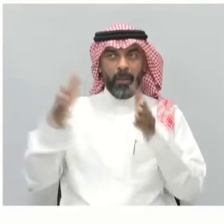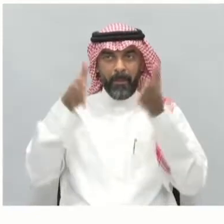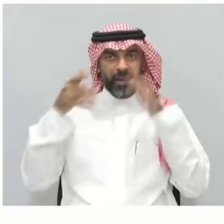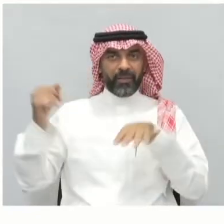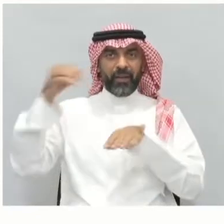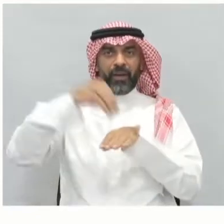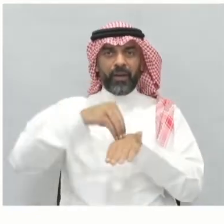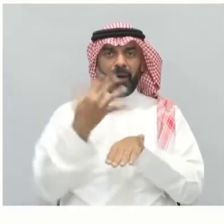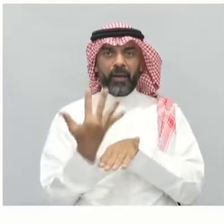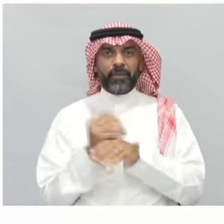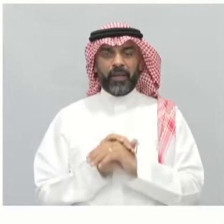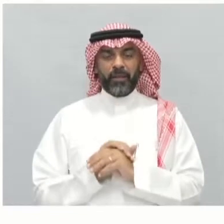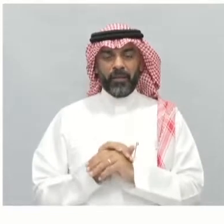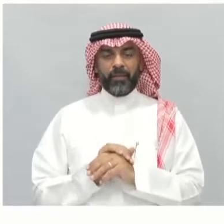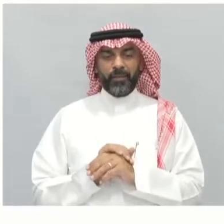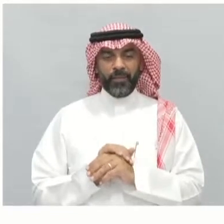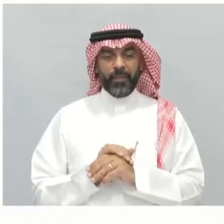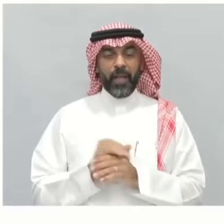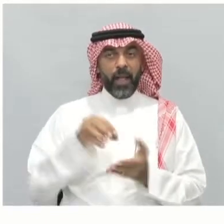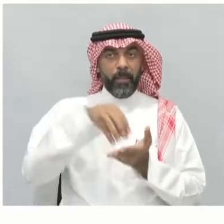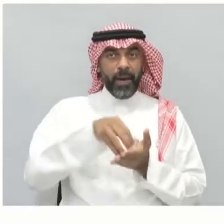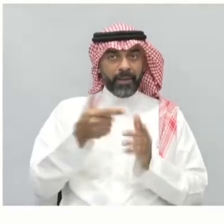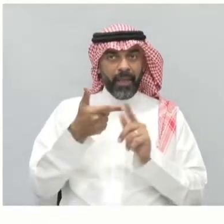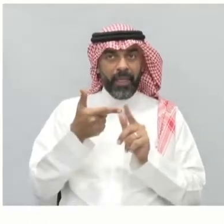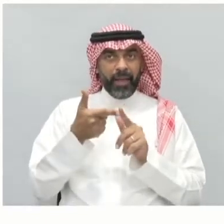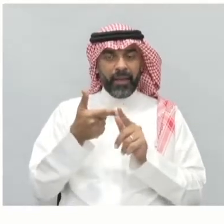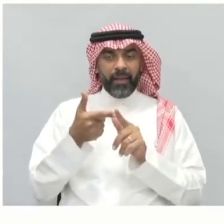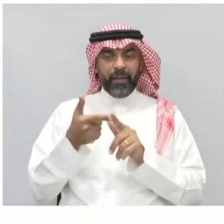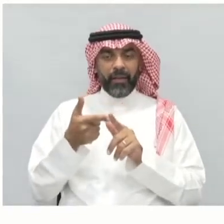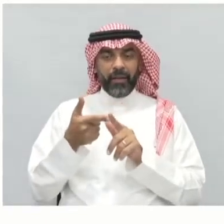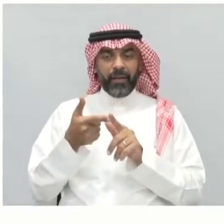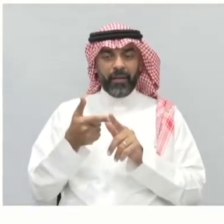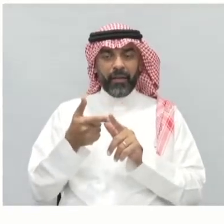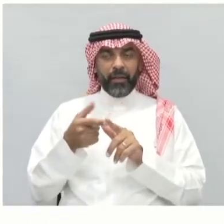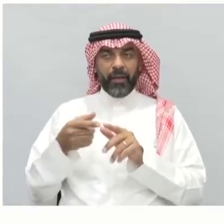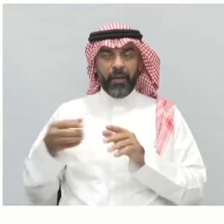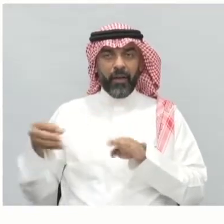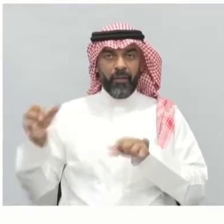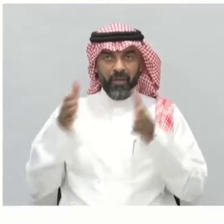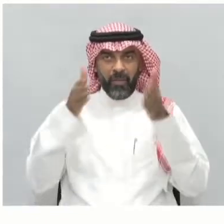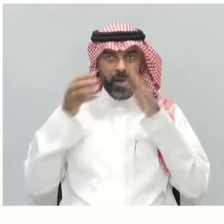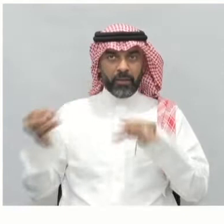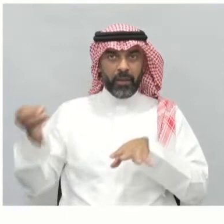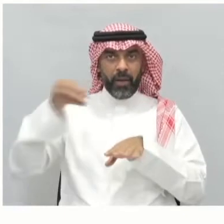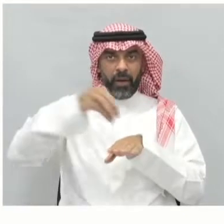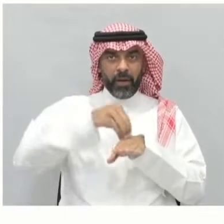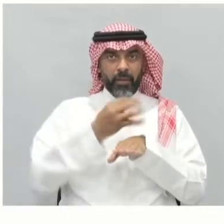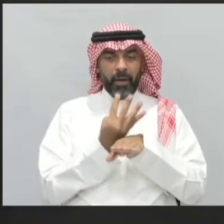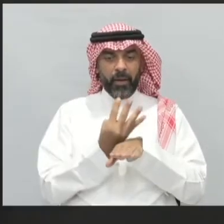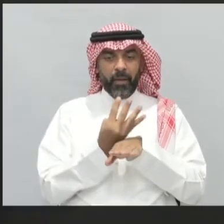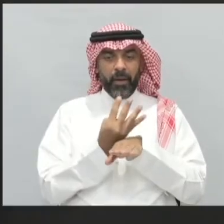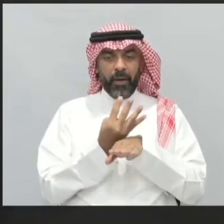خمسه المحطه قبل الاخيره ركب شخص ونزل اربعه لاحظ البساطه الان